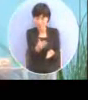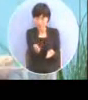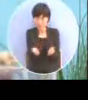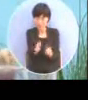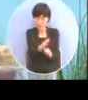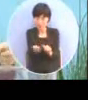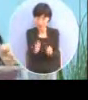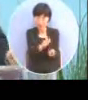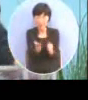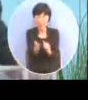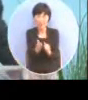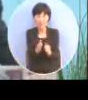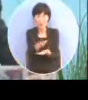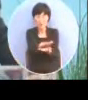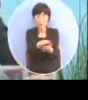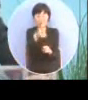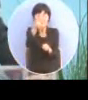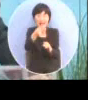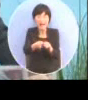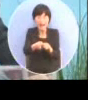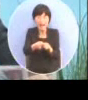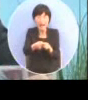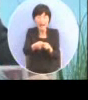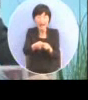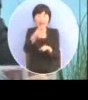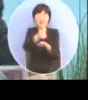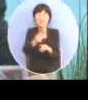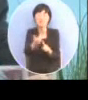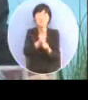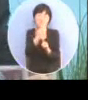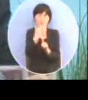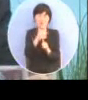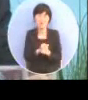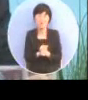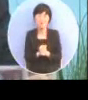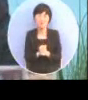Vậy thì nó vờn cho mấy lần, lăn vài vòng và nó bắt đầu nó mới cắn vào.